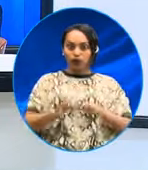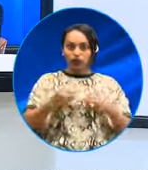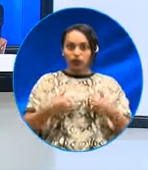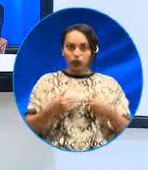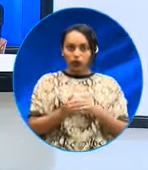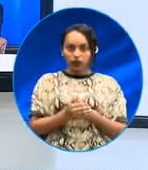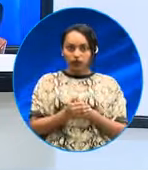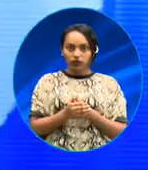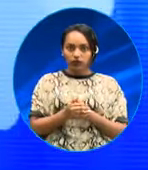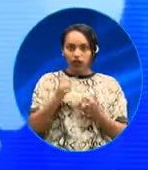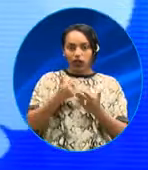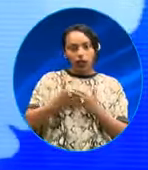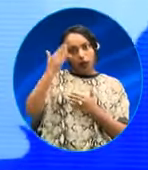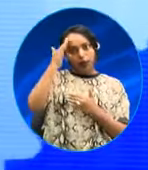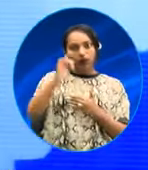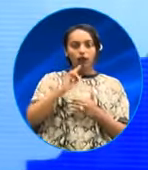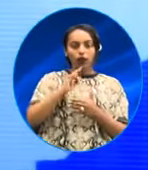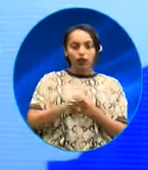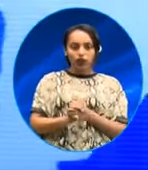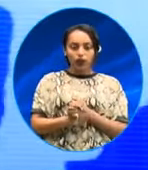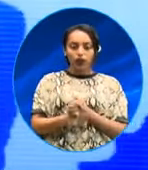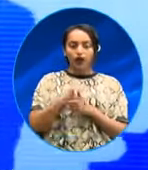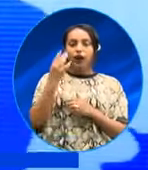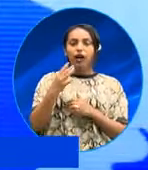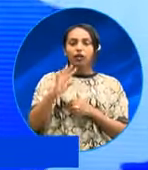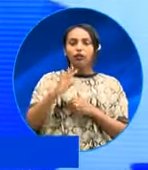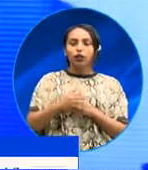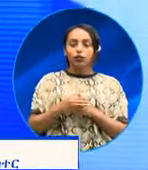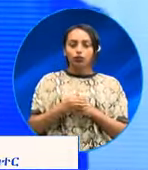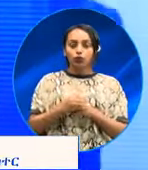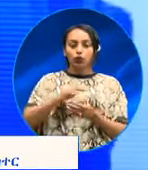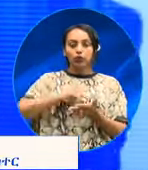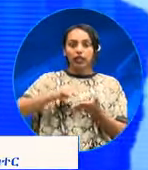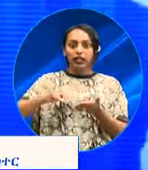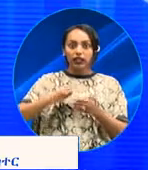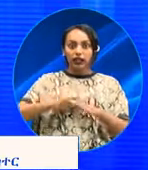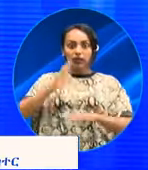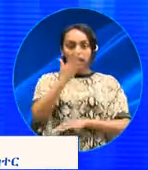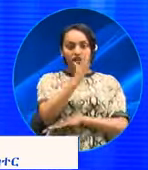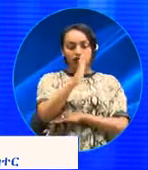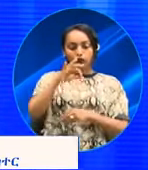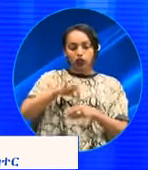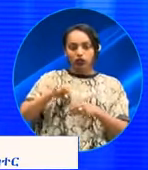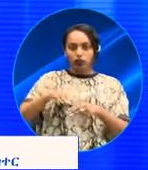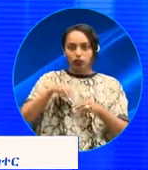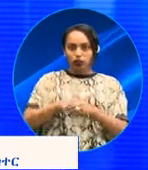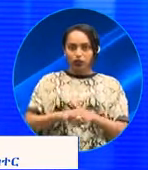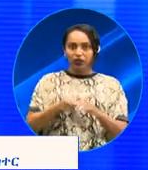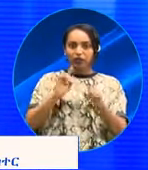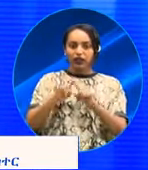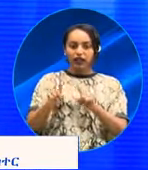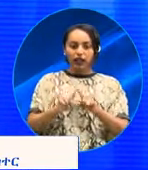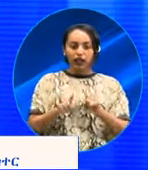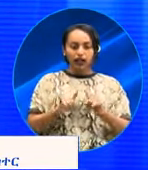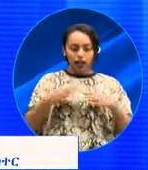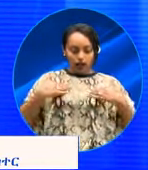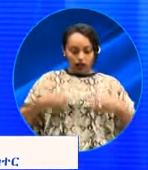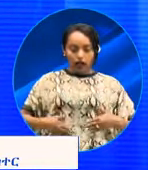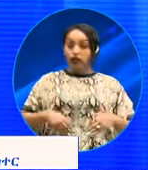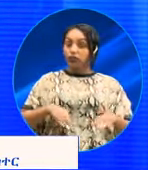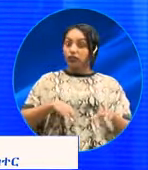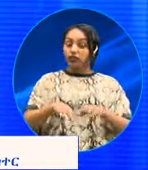ተደርጓል የሚታወቅ ነው። ከ14 ሚሊዮን በላይ ችግኞች ከተተከሉት በተለያየ